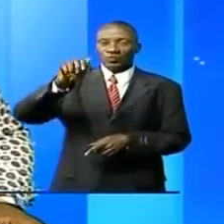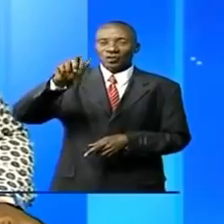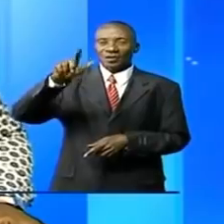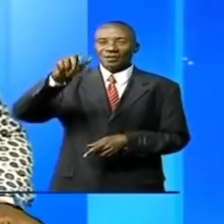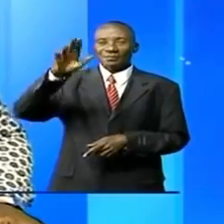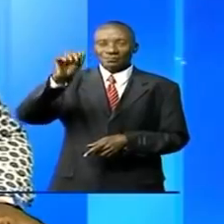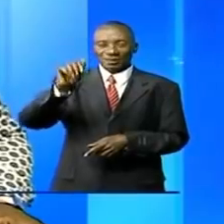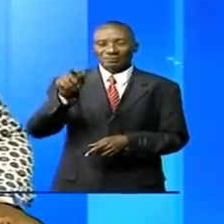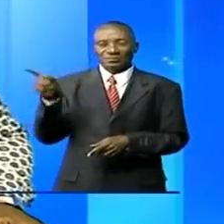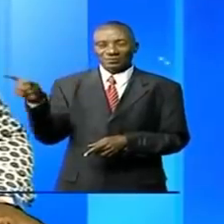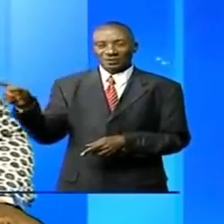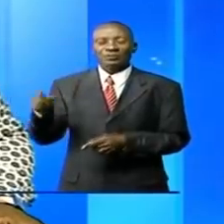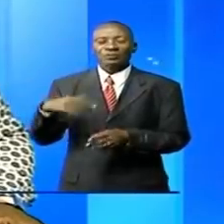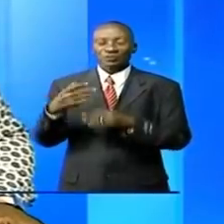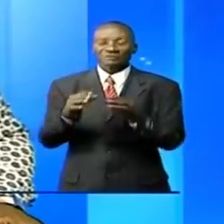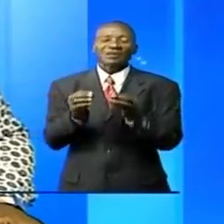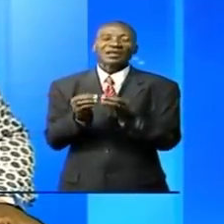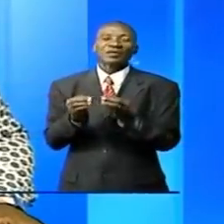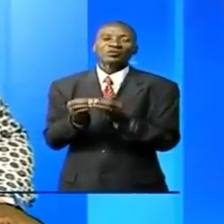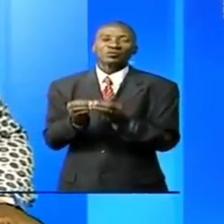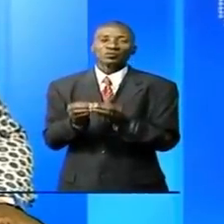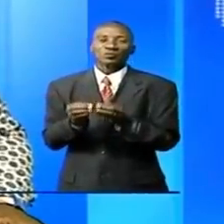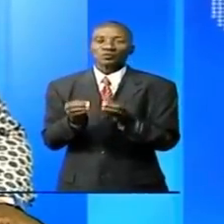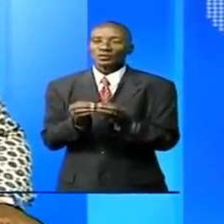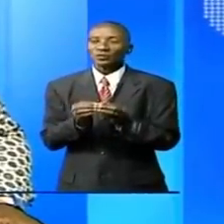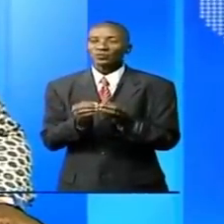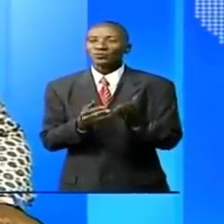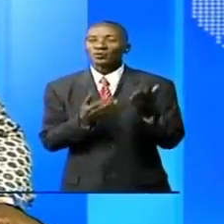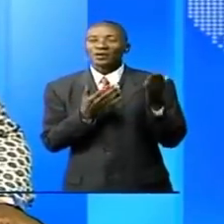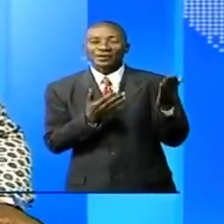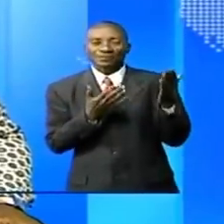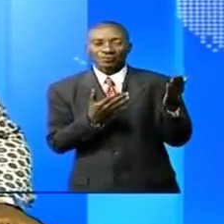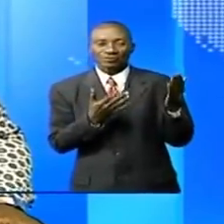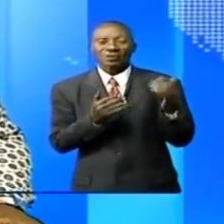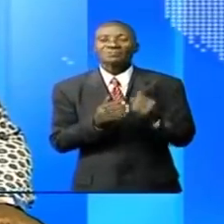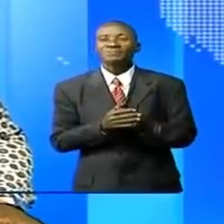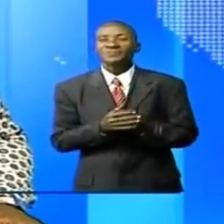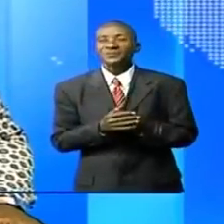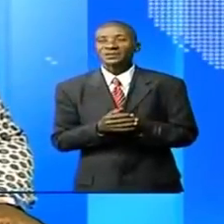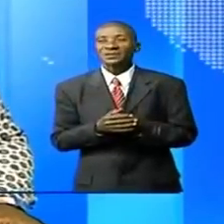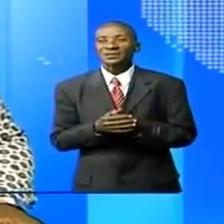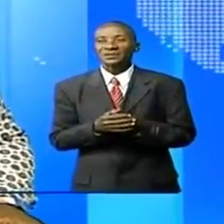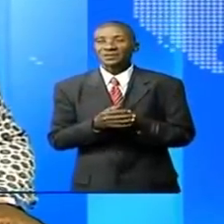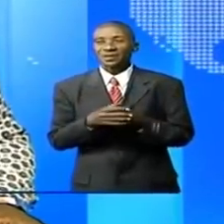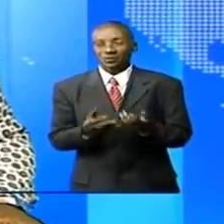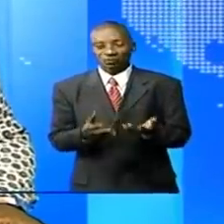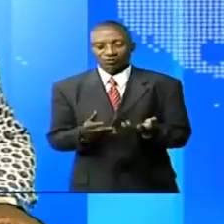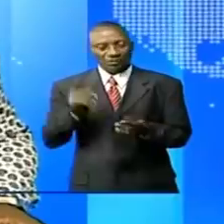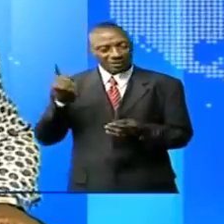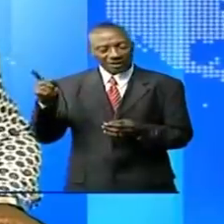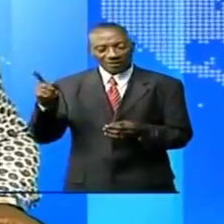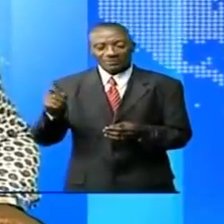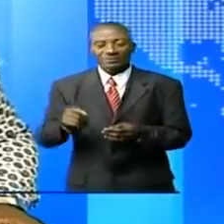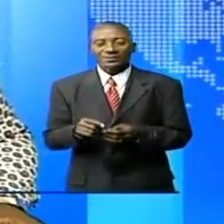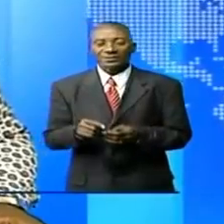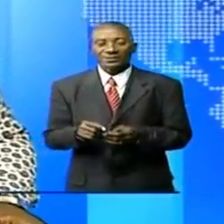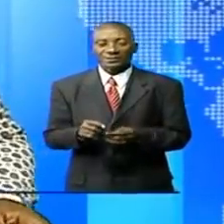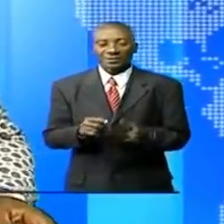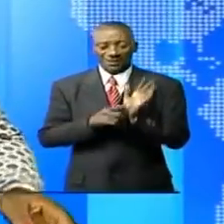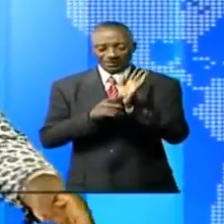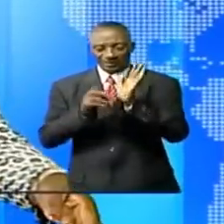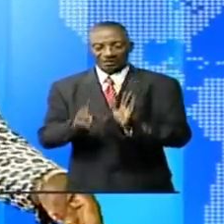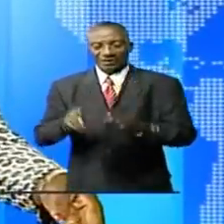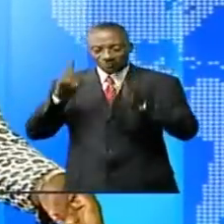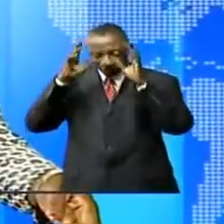regagné Kolwezi avec un message d'espoir de la part du chef de l'État au Lualabé. La population de cette